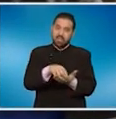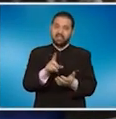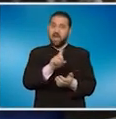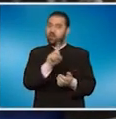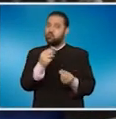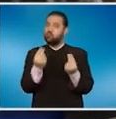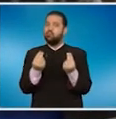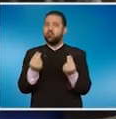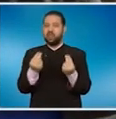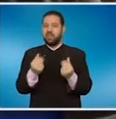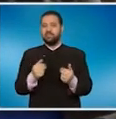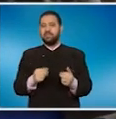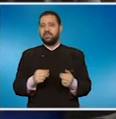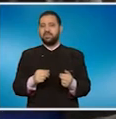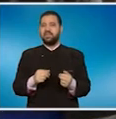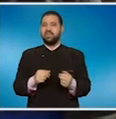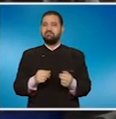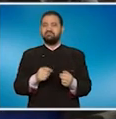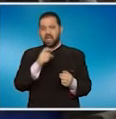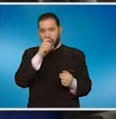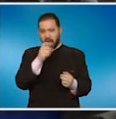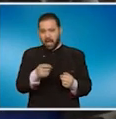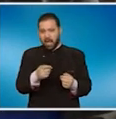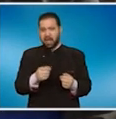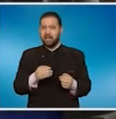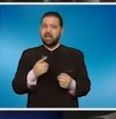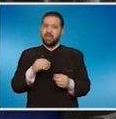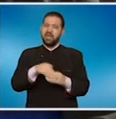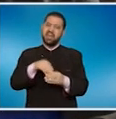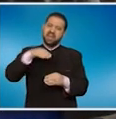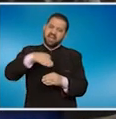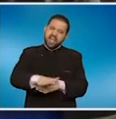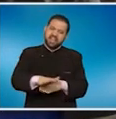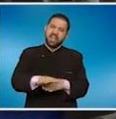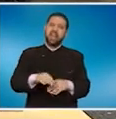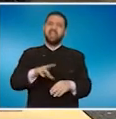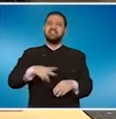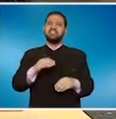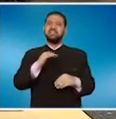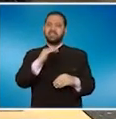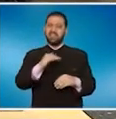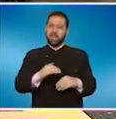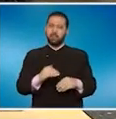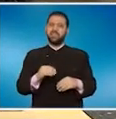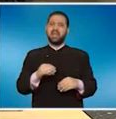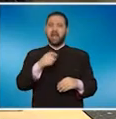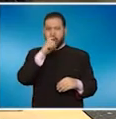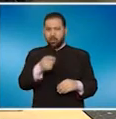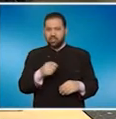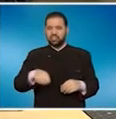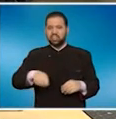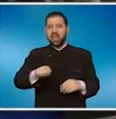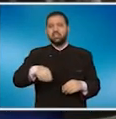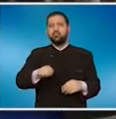Sfântul Dionisie, cetele acelea, de îngeri, ci negative. Adică în căderea sa există și acolo trepte, să spunem așa, ale răutății și ale slujirii în